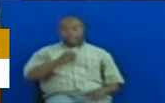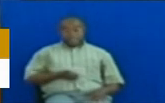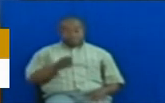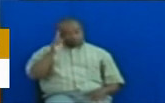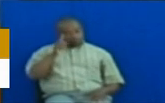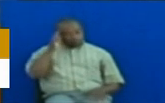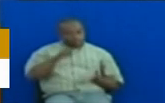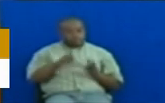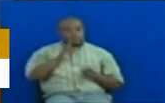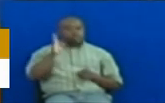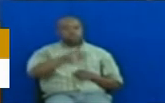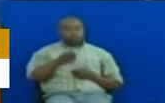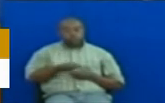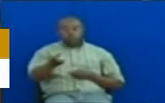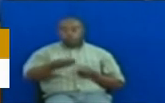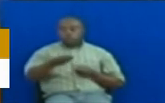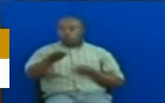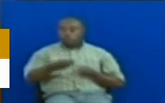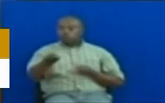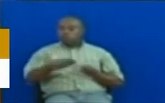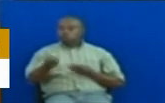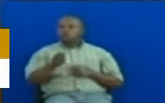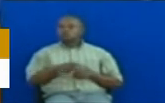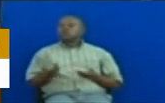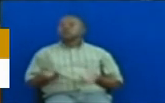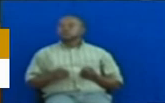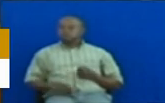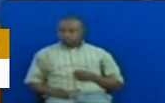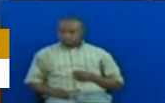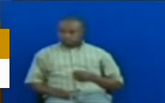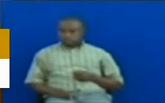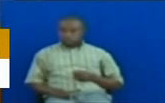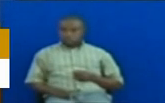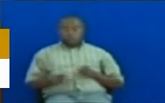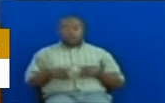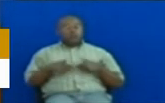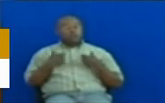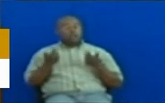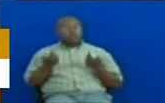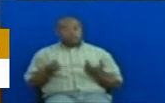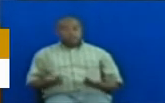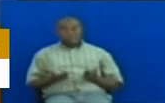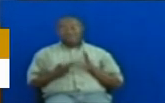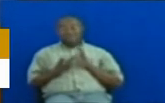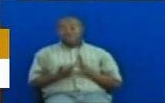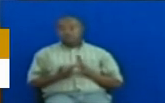waziri, ambazo zinatolewa wakati kwa wakati. Lakini